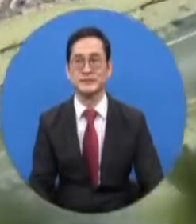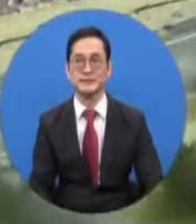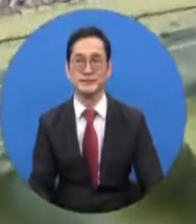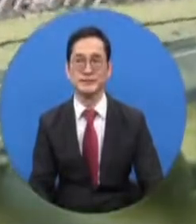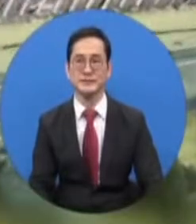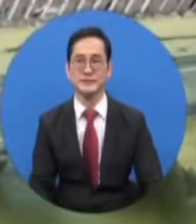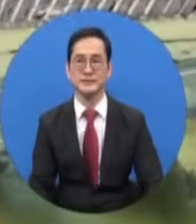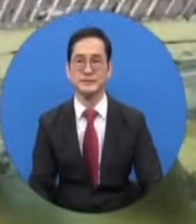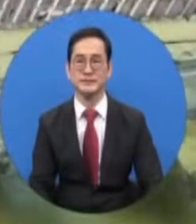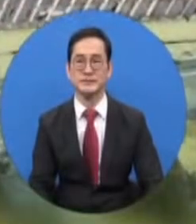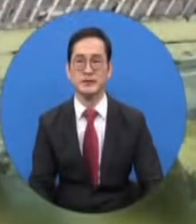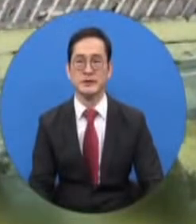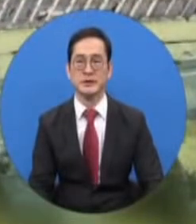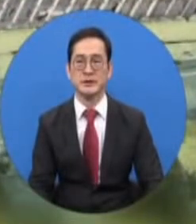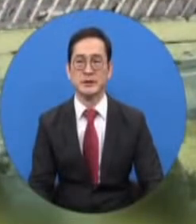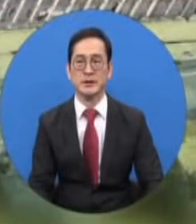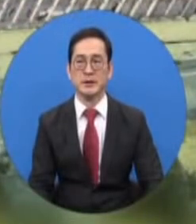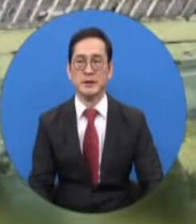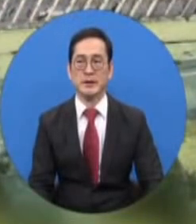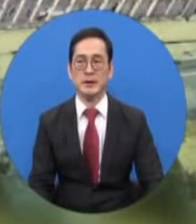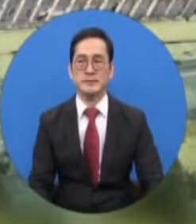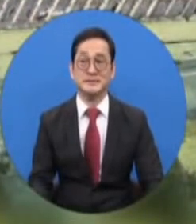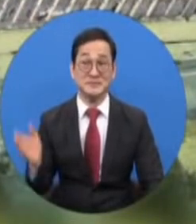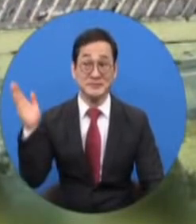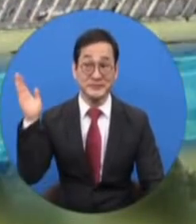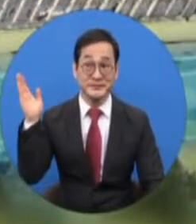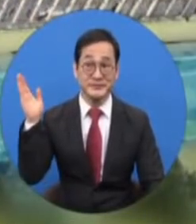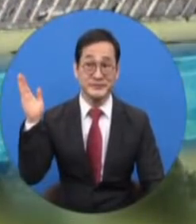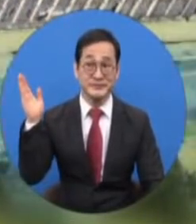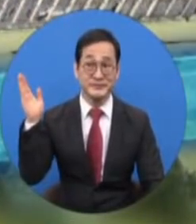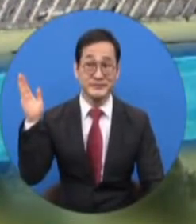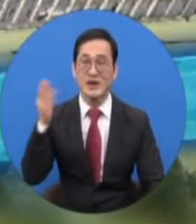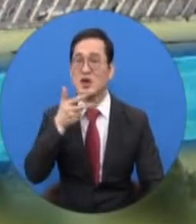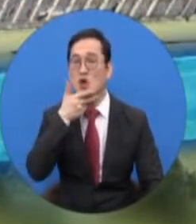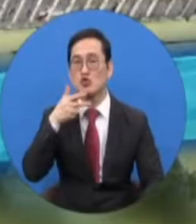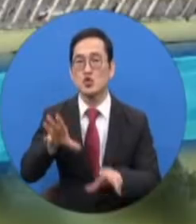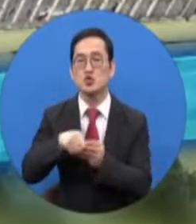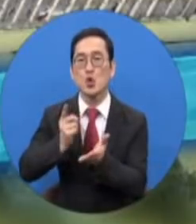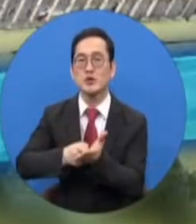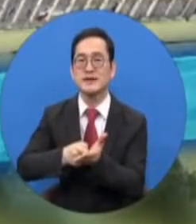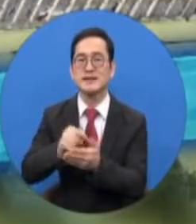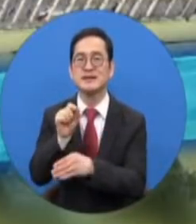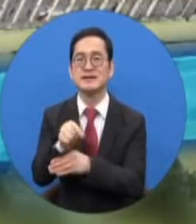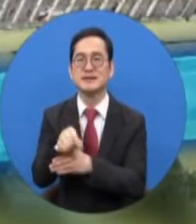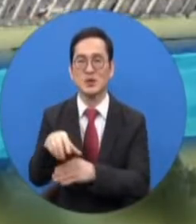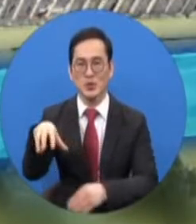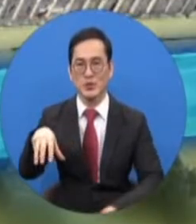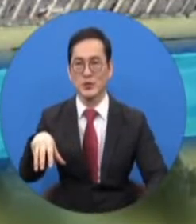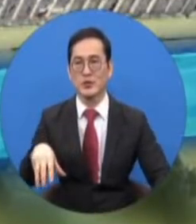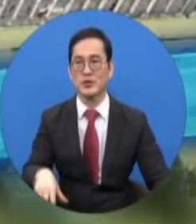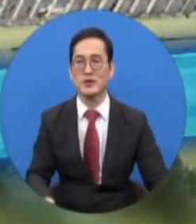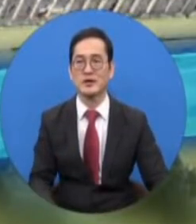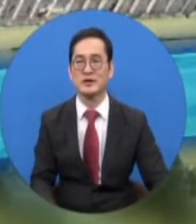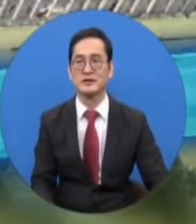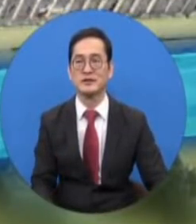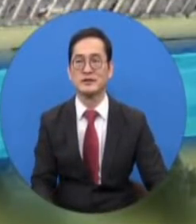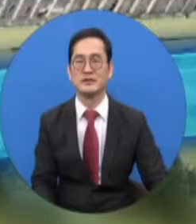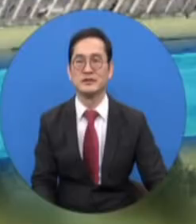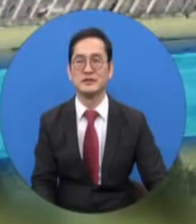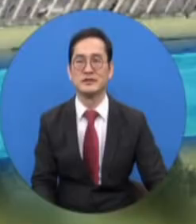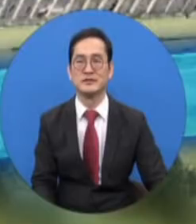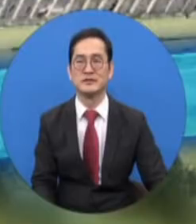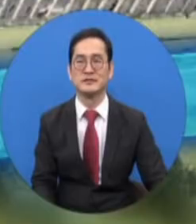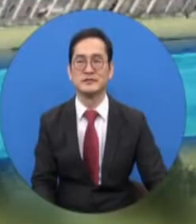이렇게 쫙 한번 빼봤습니다. 여기가 영국 총리 관저죠. 유명한 이